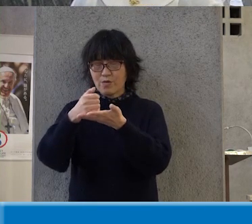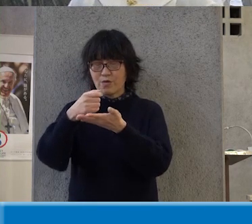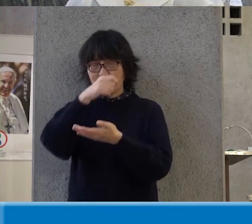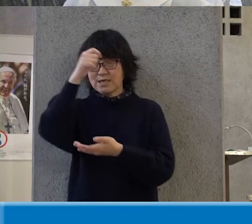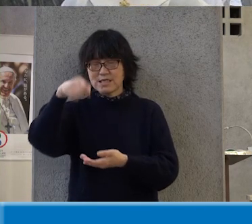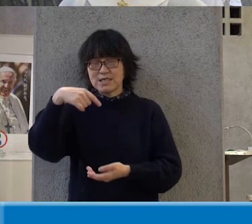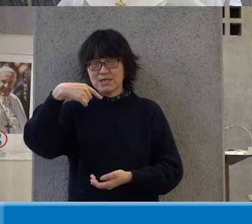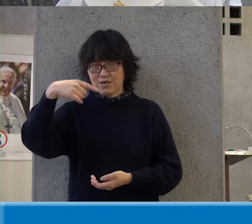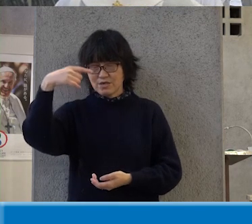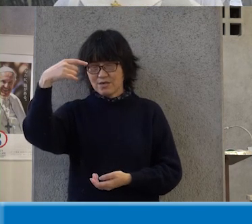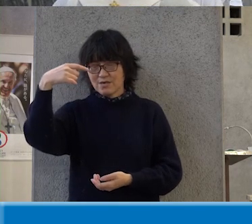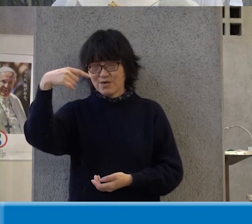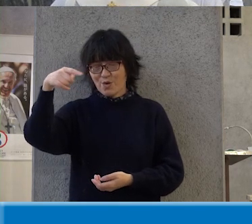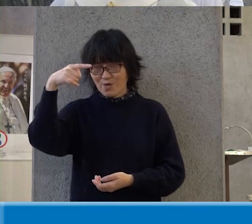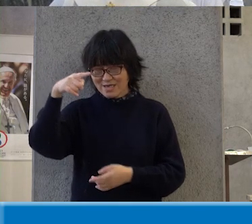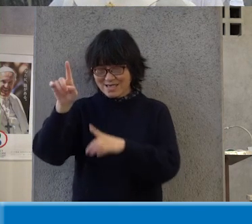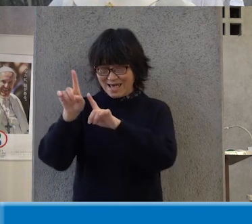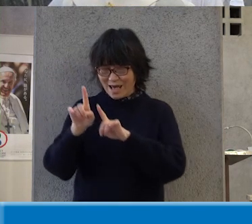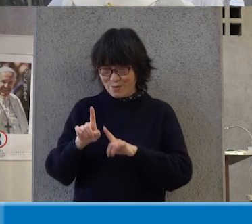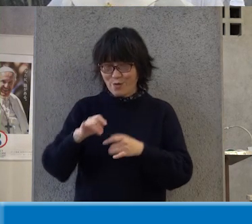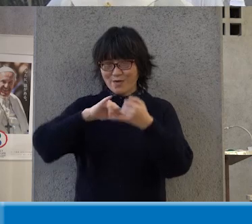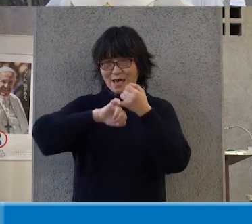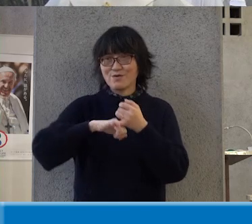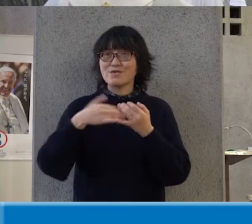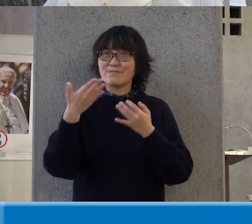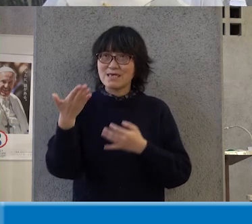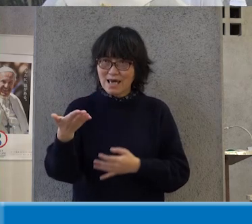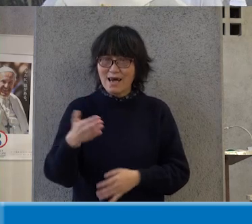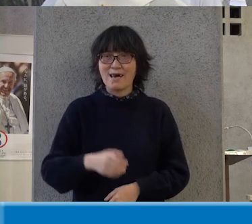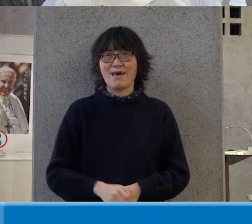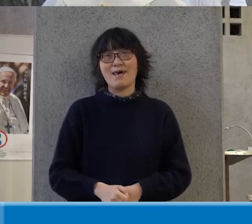に従うことを約束しますか。